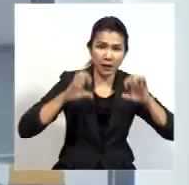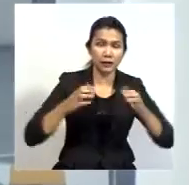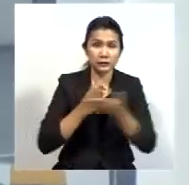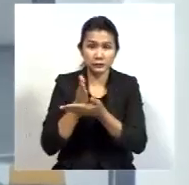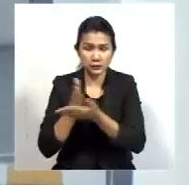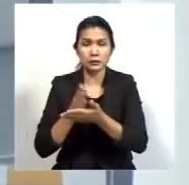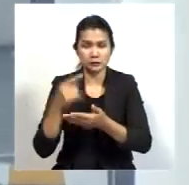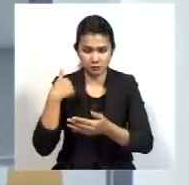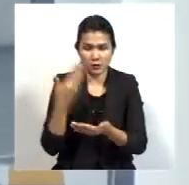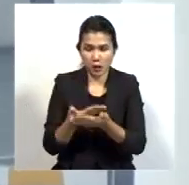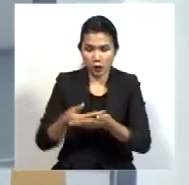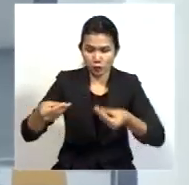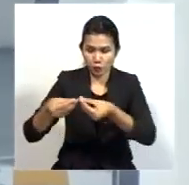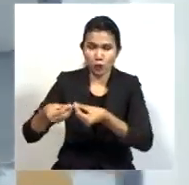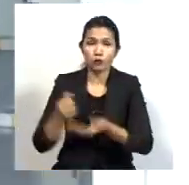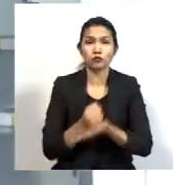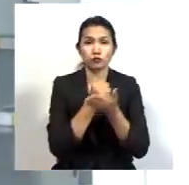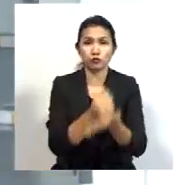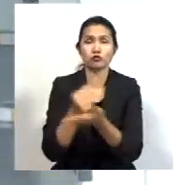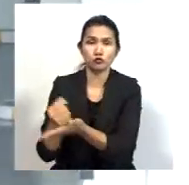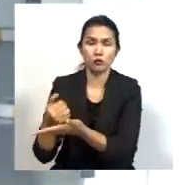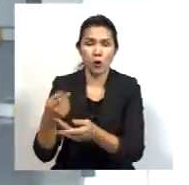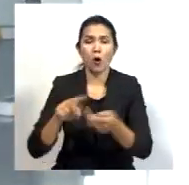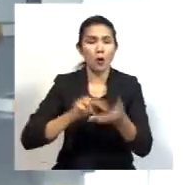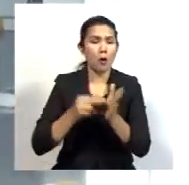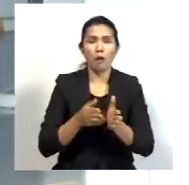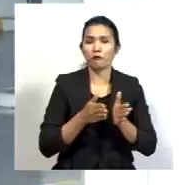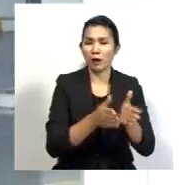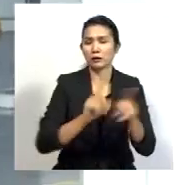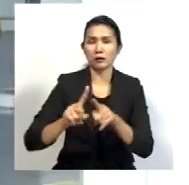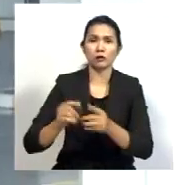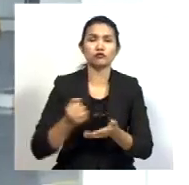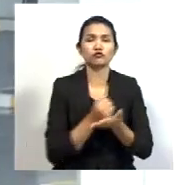ผู้เสียชีวิตจากเหตุการณ์นี้ด้วยค่ะก็เรียกว่าช่วยเหลือกันทุกภาคส่วนทั้งภาครัฐเอกชนด้วยค่ะ